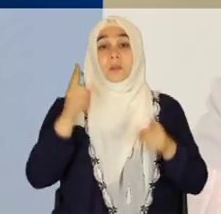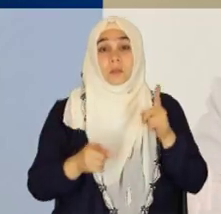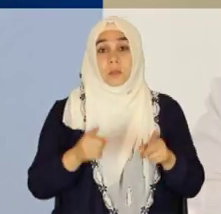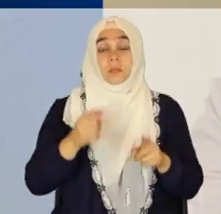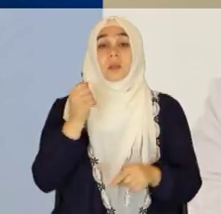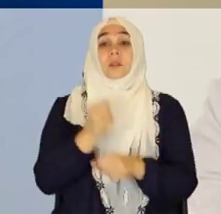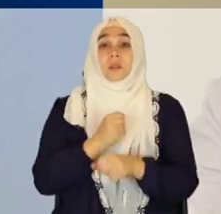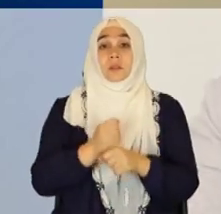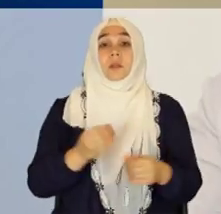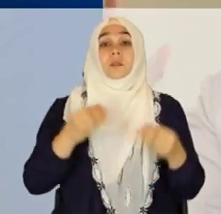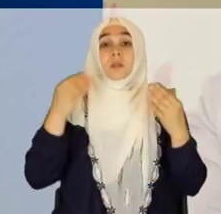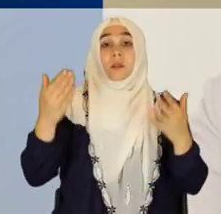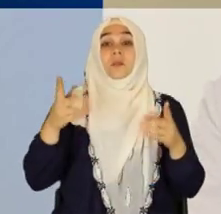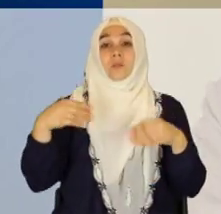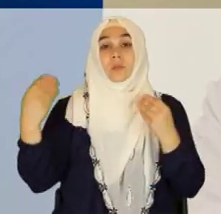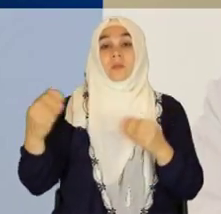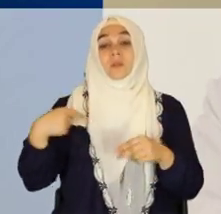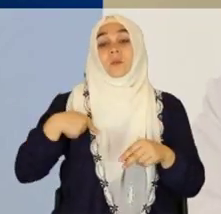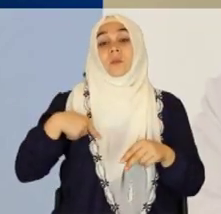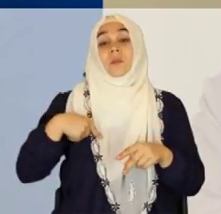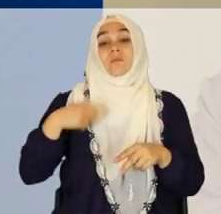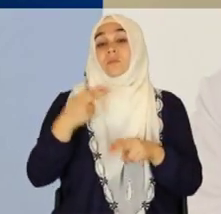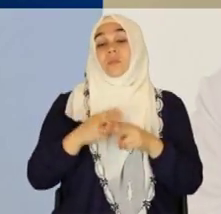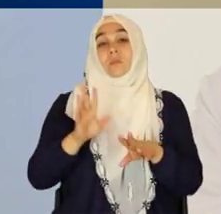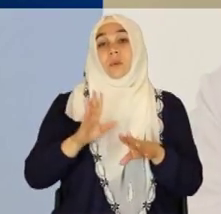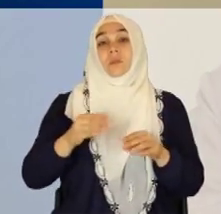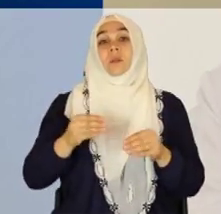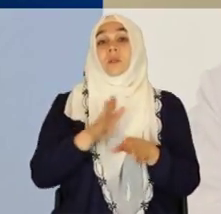tasdiqlasınlar, zekatını minnet kılmayı versinler.